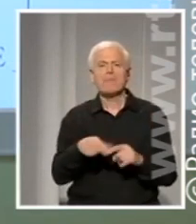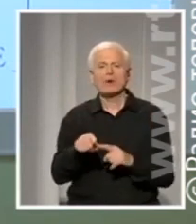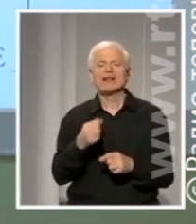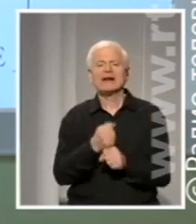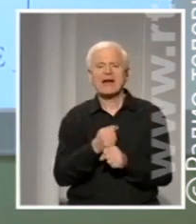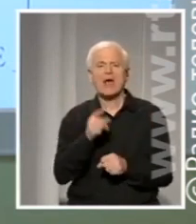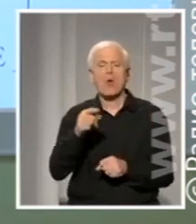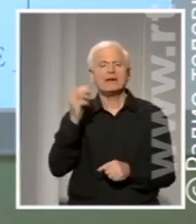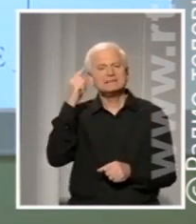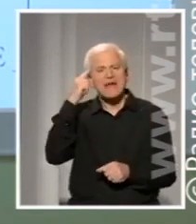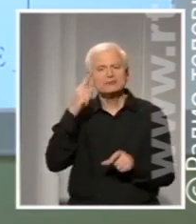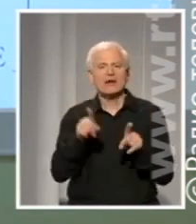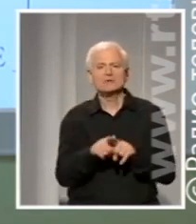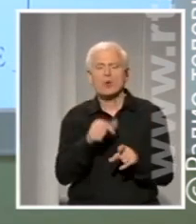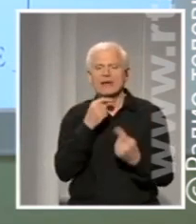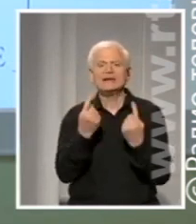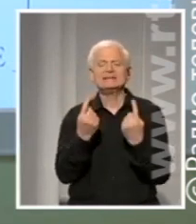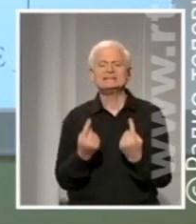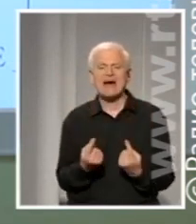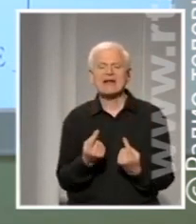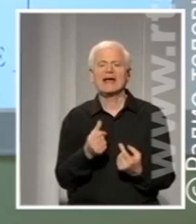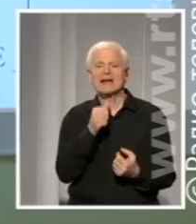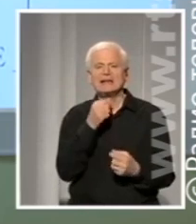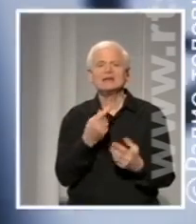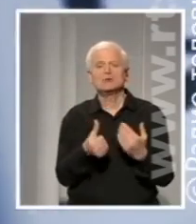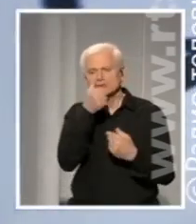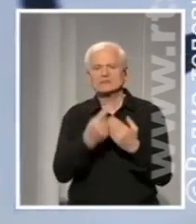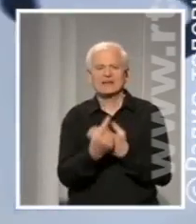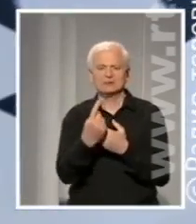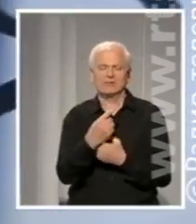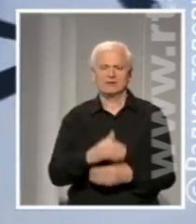radnje oni označavaju stanje i zbivanje.